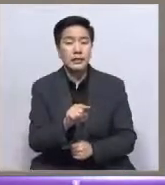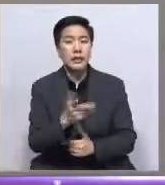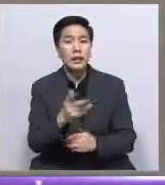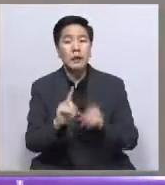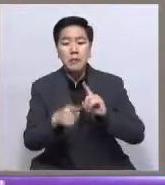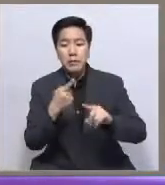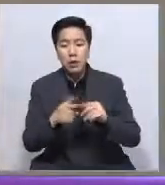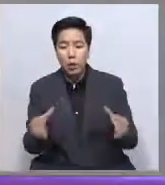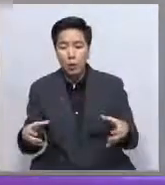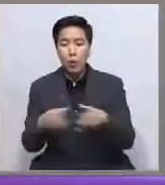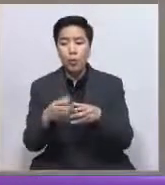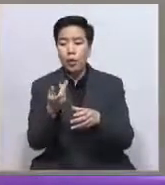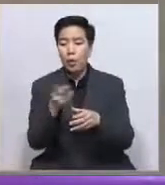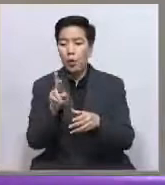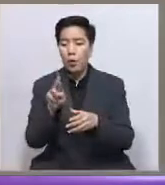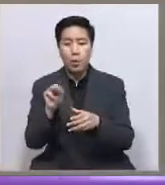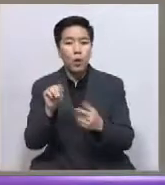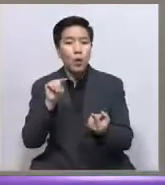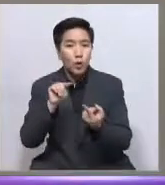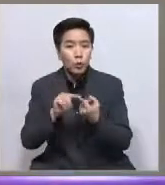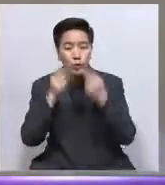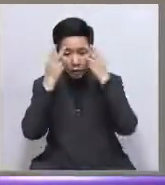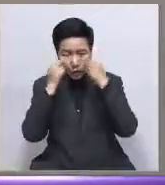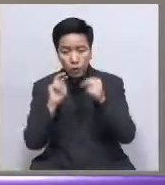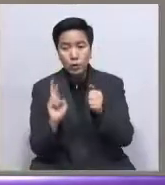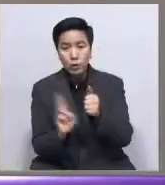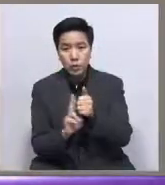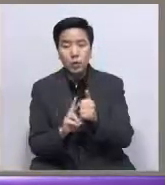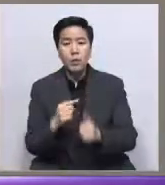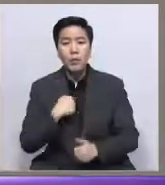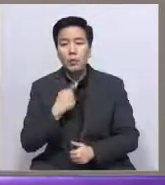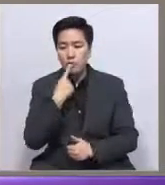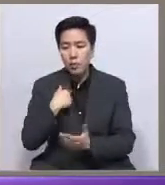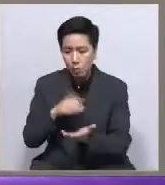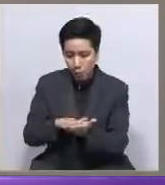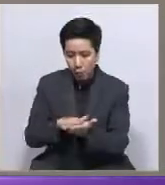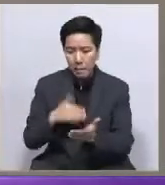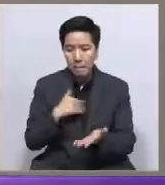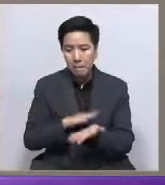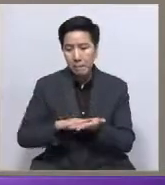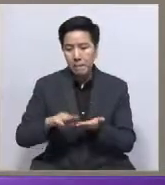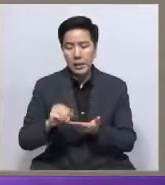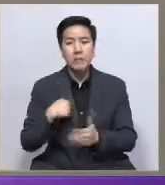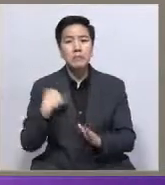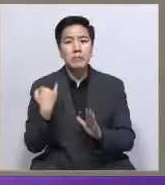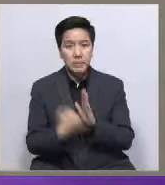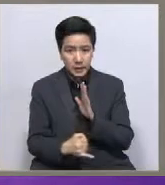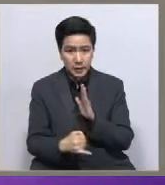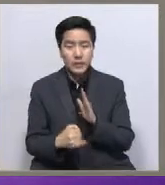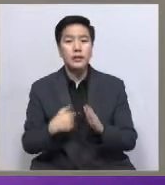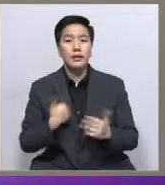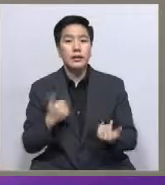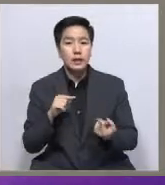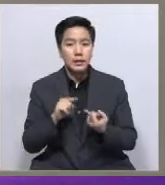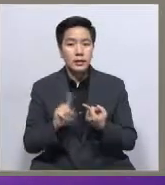พื่อนร่วมครม.โดยเฉพาะท่านรองนายกนะครับผมก็ได้ขอโทษท่านว่าผมทำผิดมารยาทนะครับส่